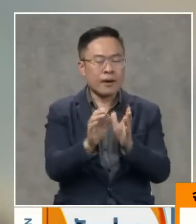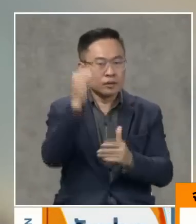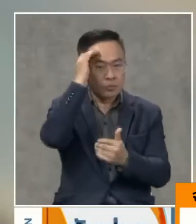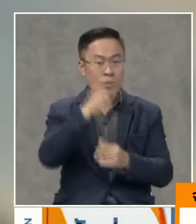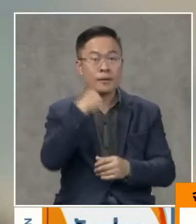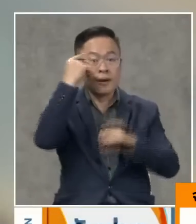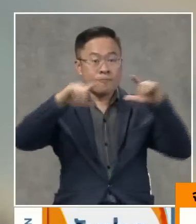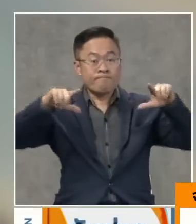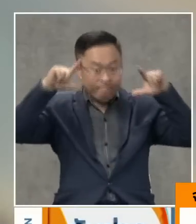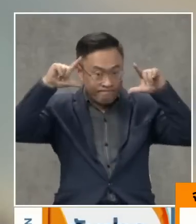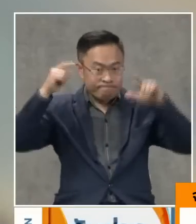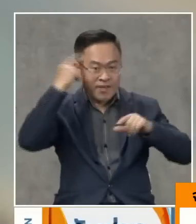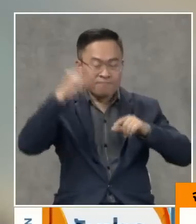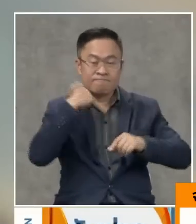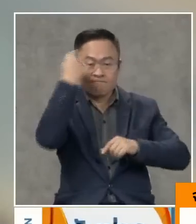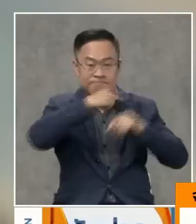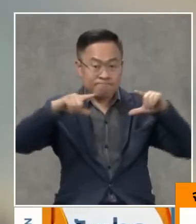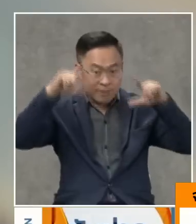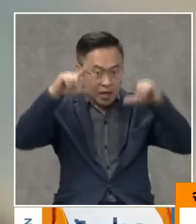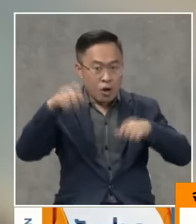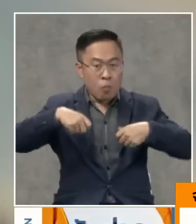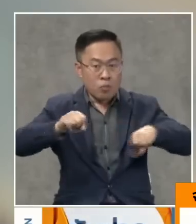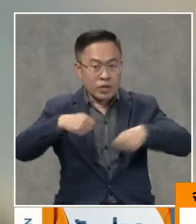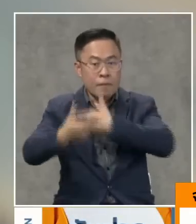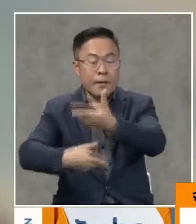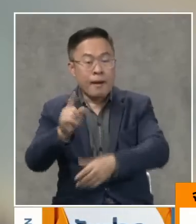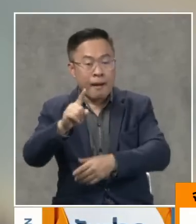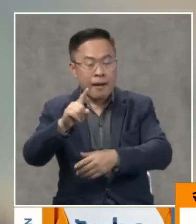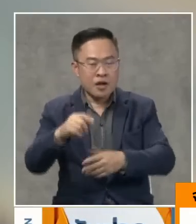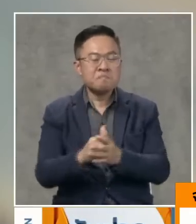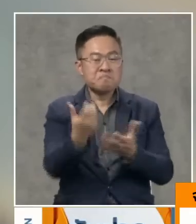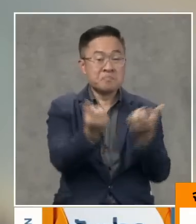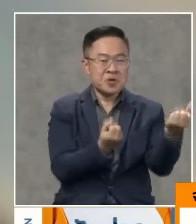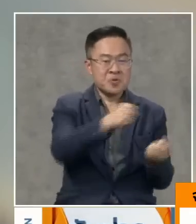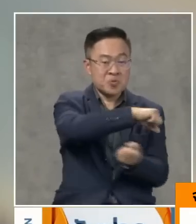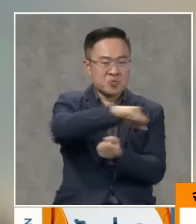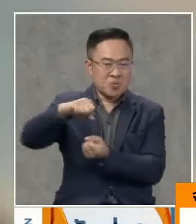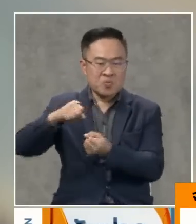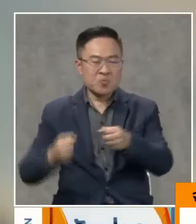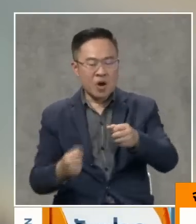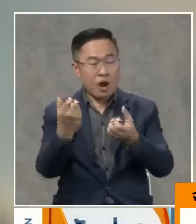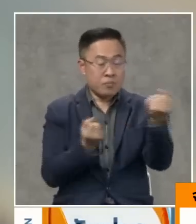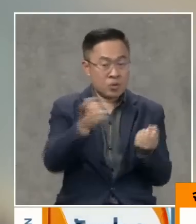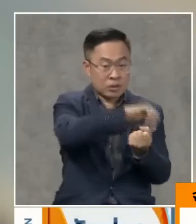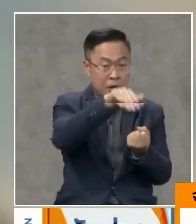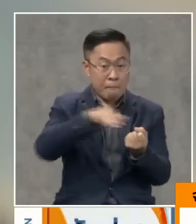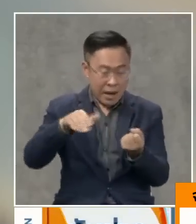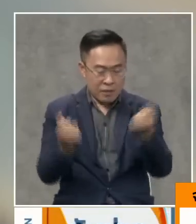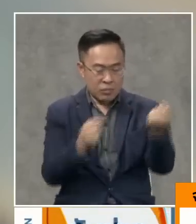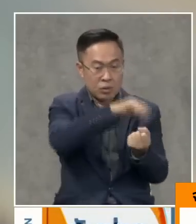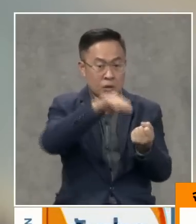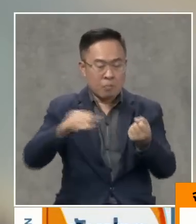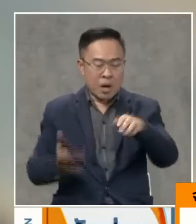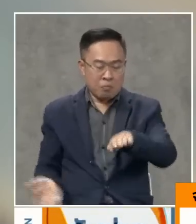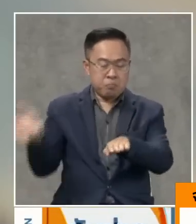แน่ชัดว่าพอโจรคนนี้ได้รถไปนำรถเนี่ยไปขึ้นรถบนรถตู้สีขาวไปขึ้นกระบะด้วยนะคะจะหลบหนีข้ามจังหวัด